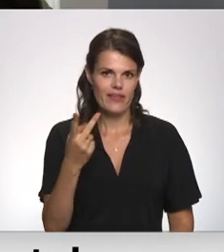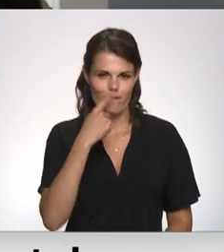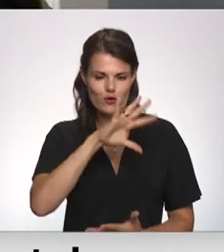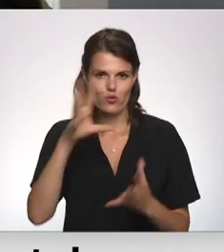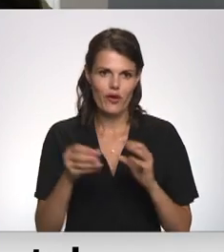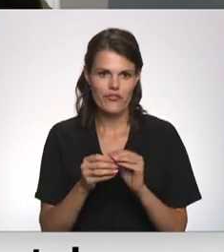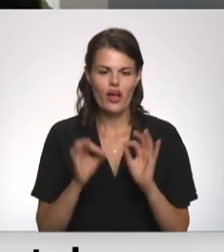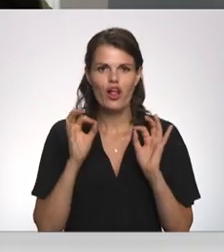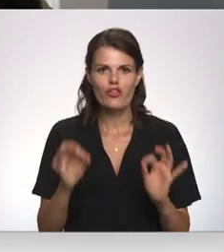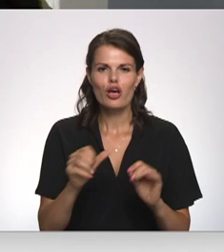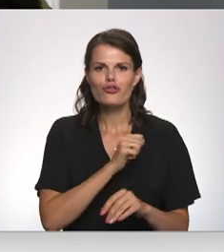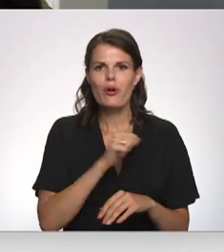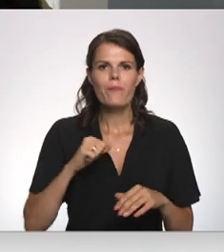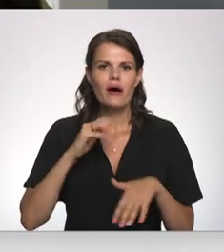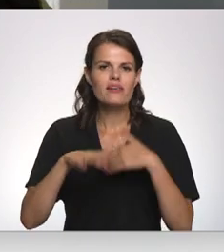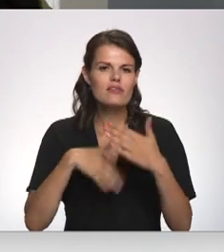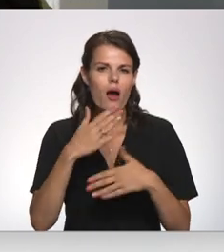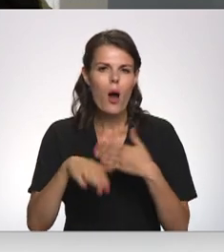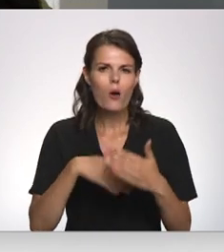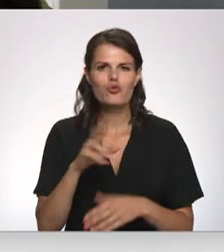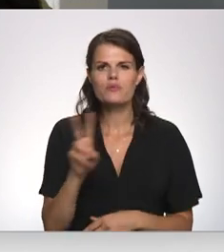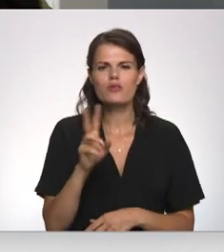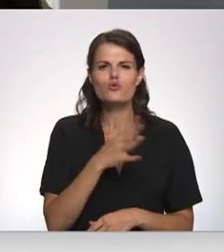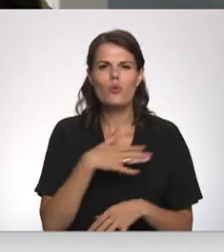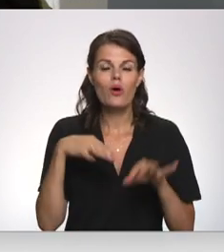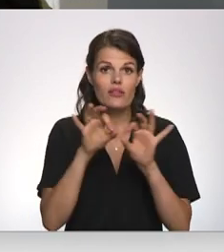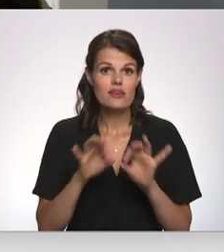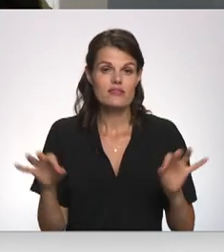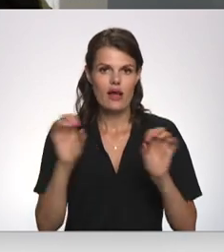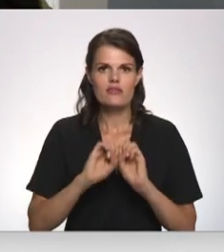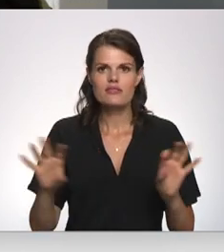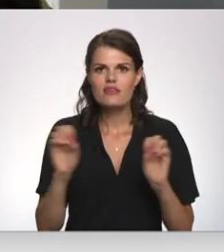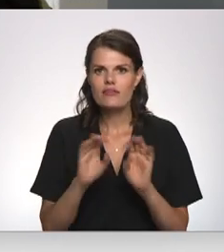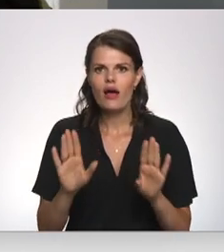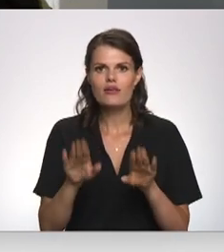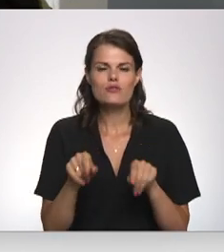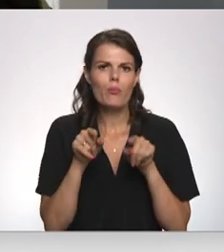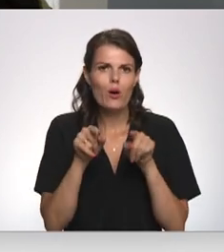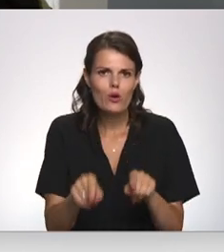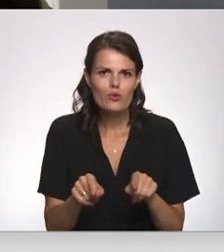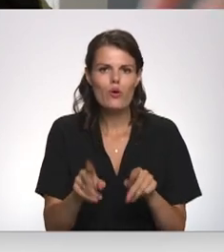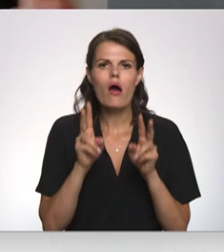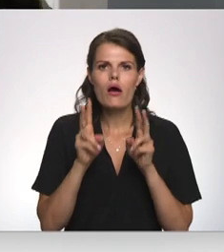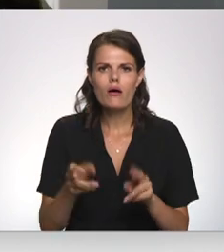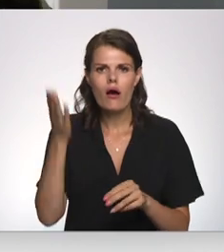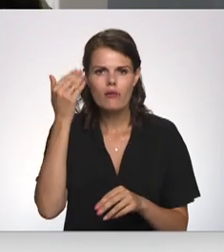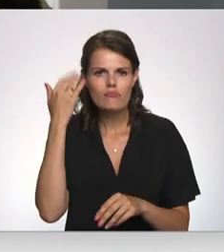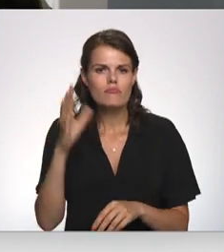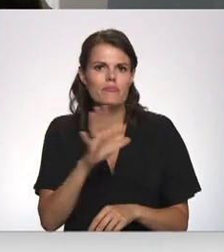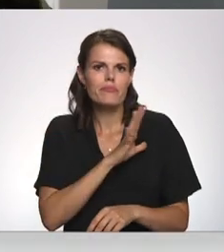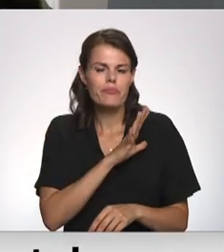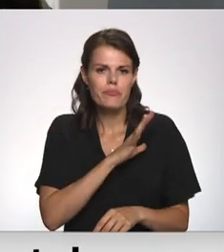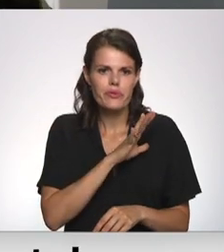Tieši pats audums, kas ļoti skaisti runā par to, kā tika